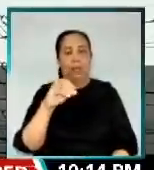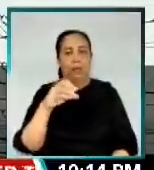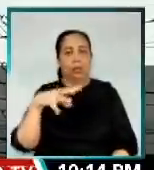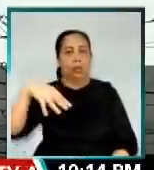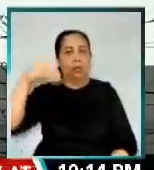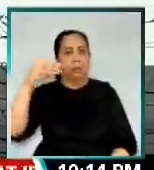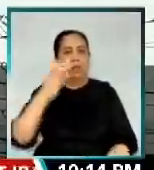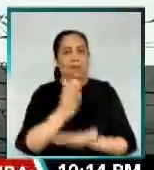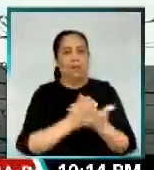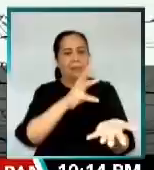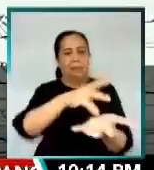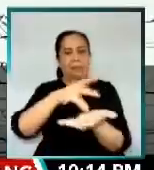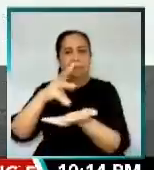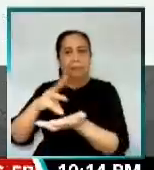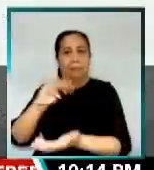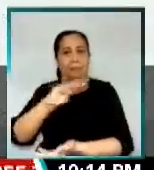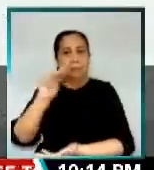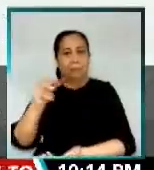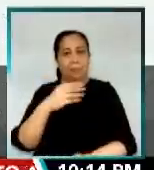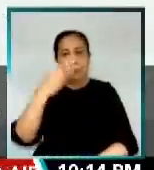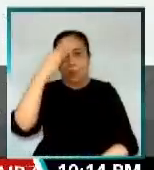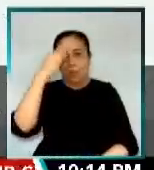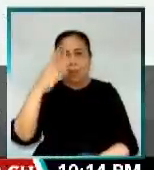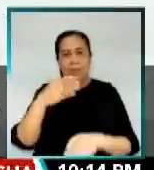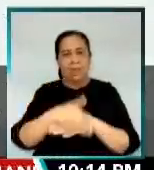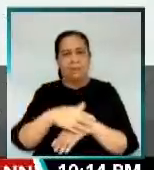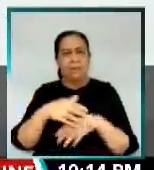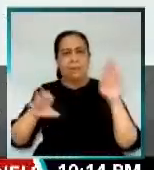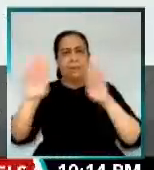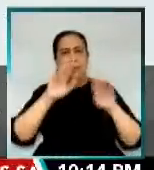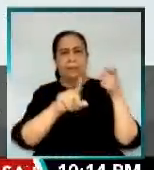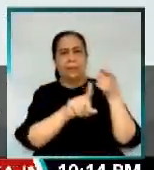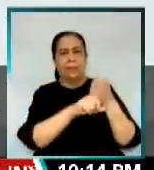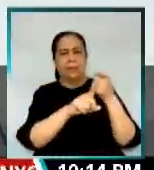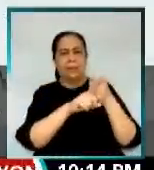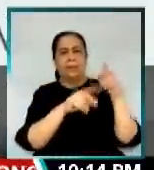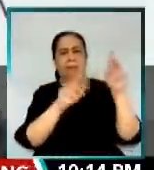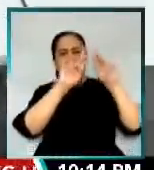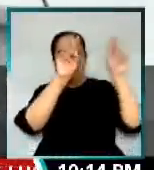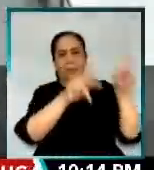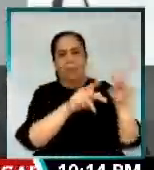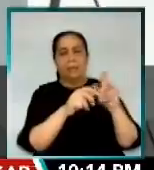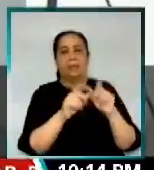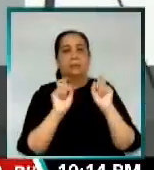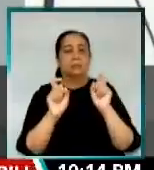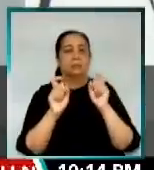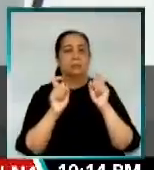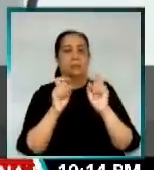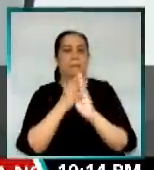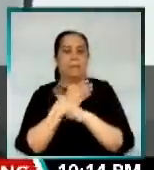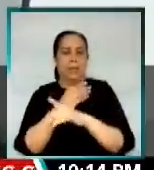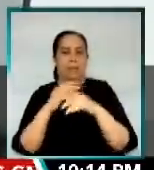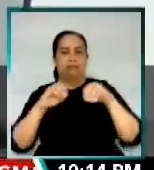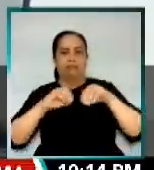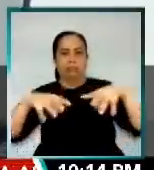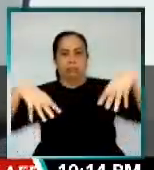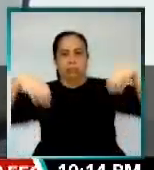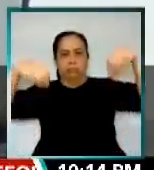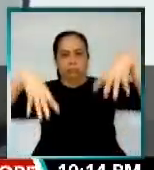sa Metro Manila at Bulacan matapos magka-problema ang isang planta. Agad din naman daw na ibalik ang supply ng kuryente makalipas